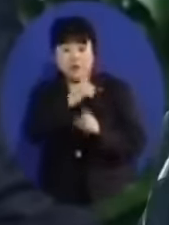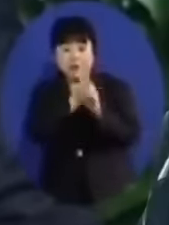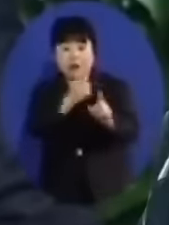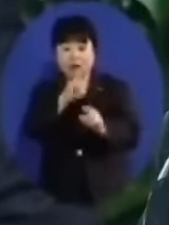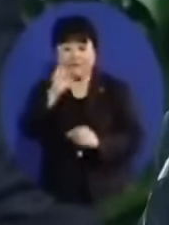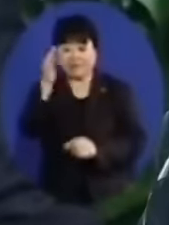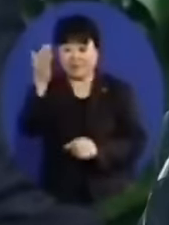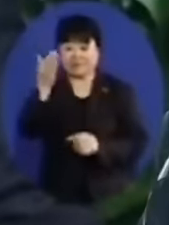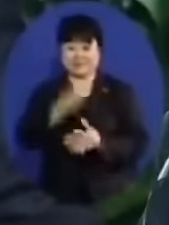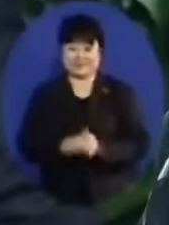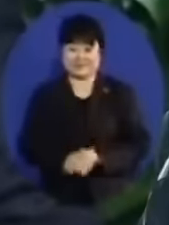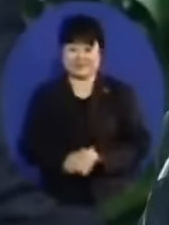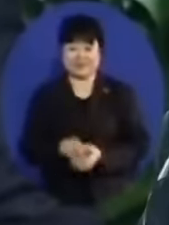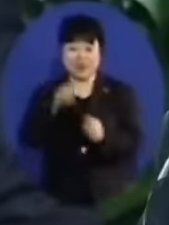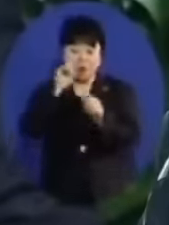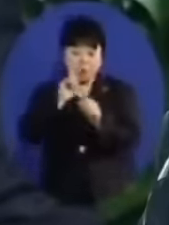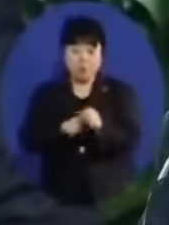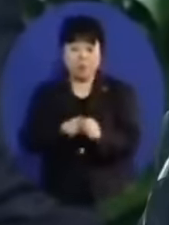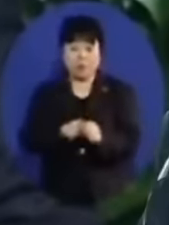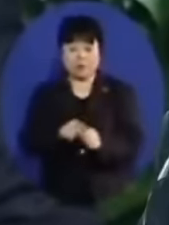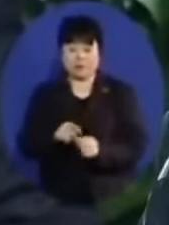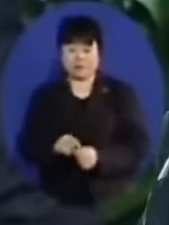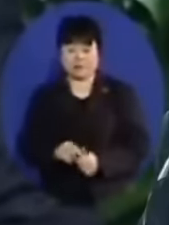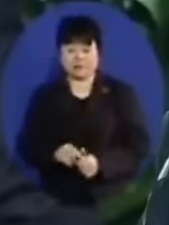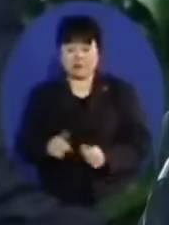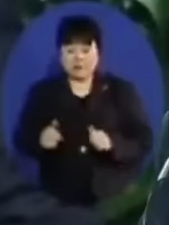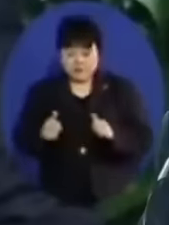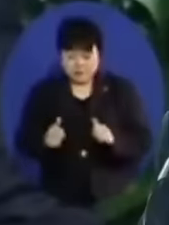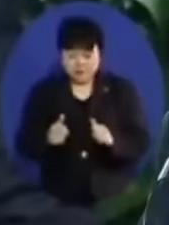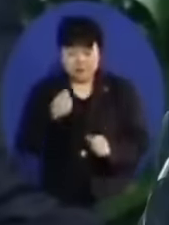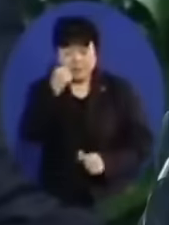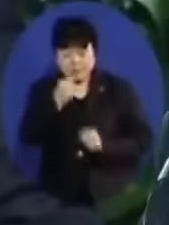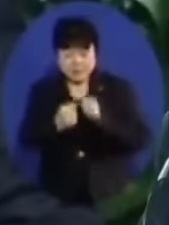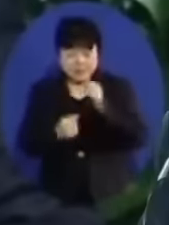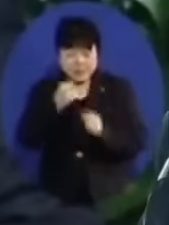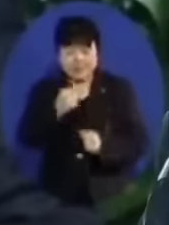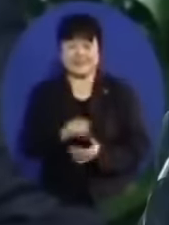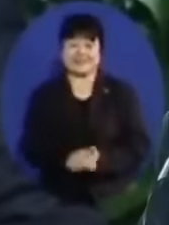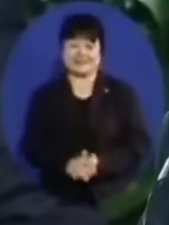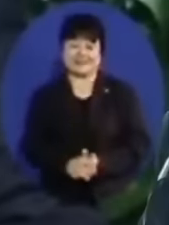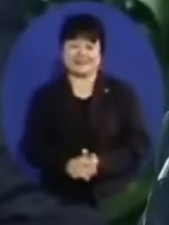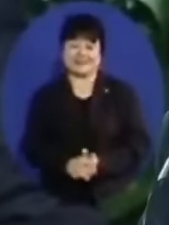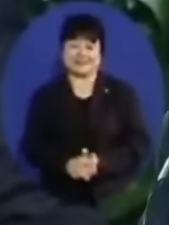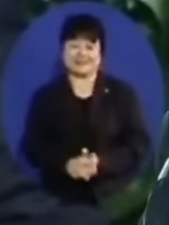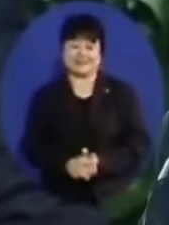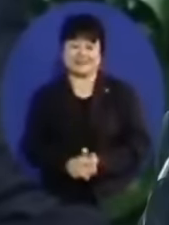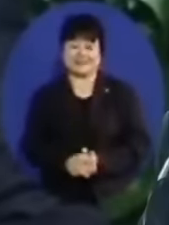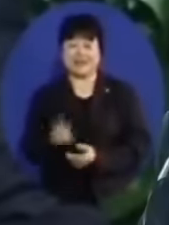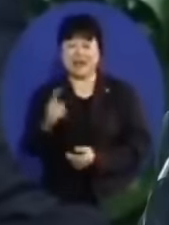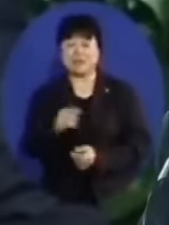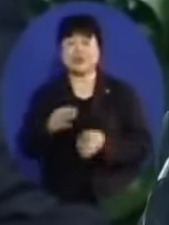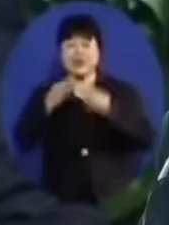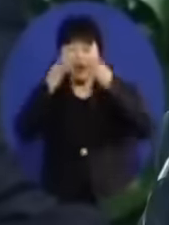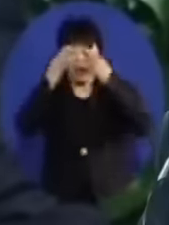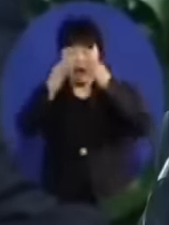것입니다. 목표를 두고 꾸준히 나가야 됩니다. 꾸준히 아무리